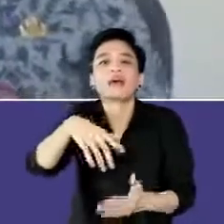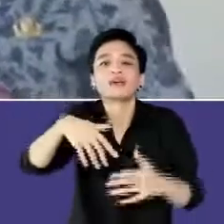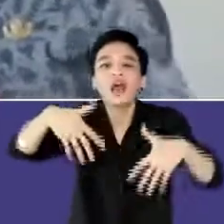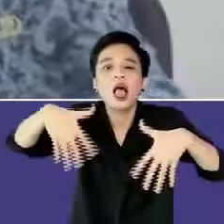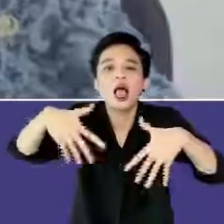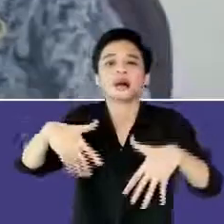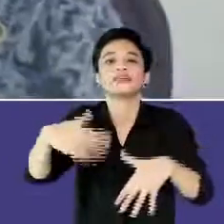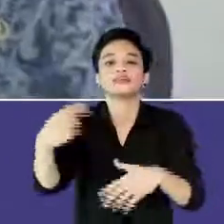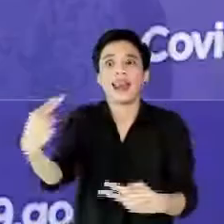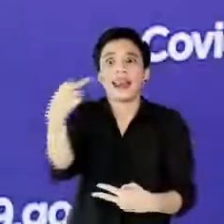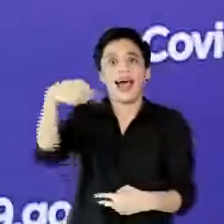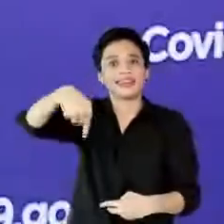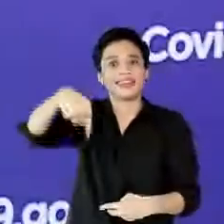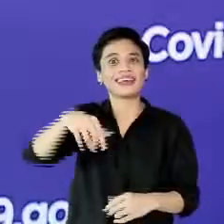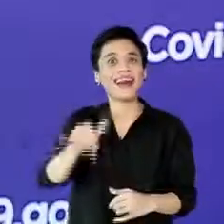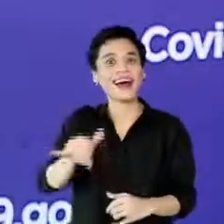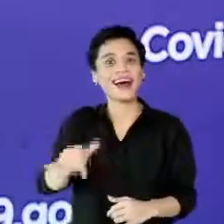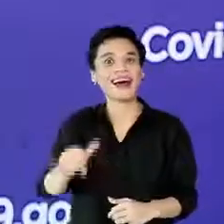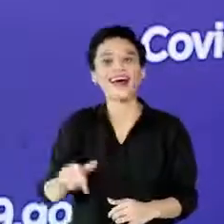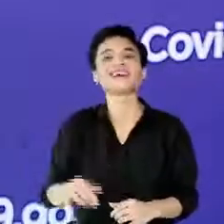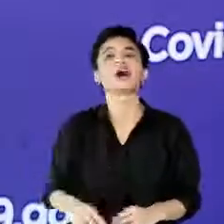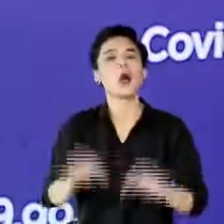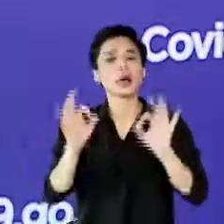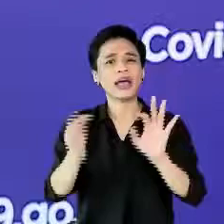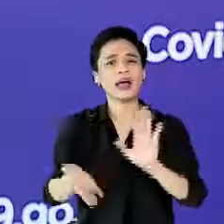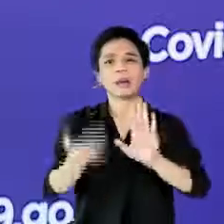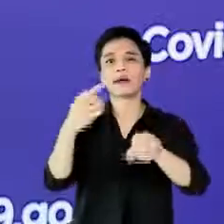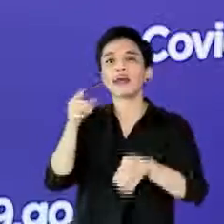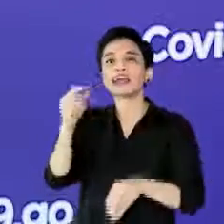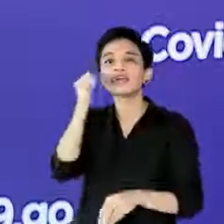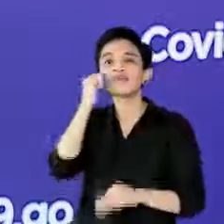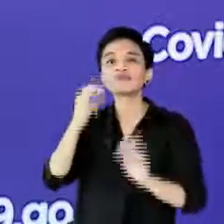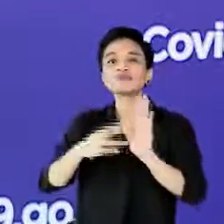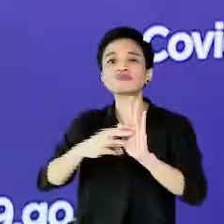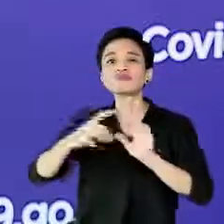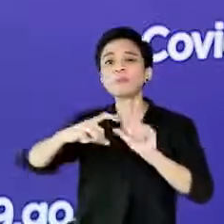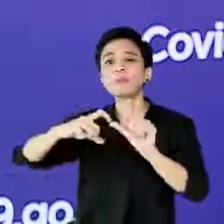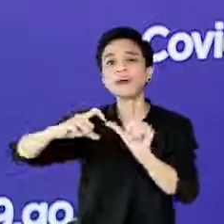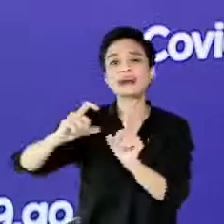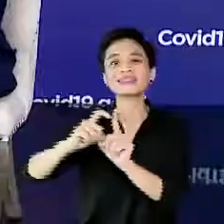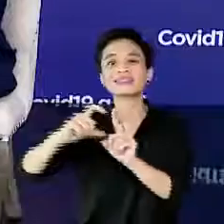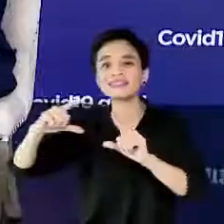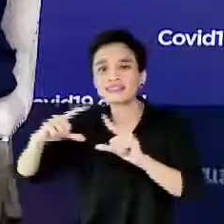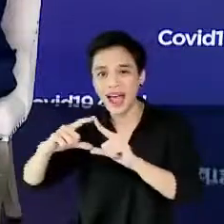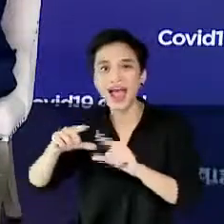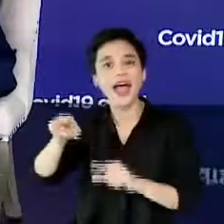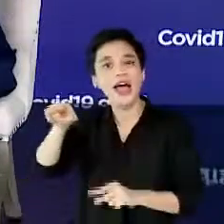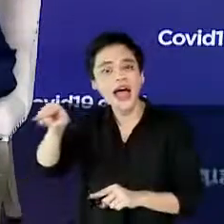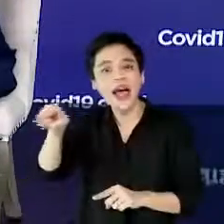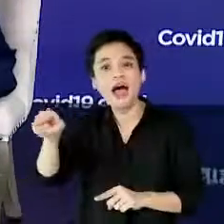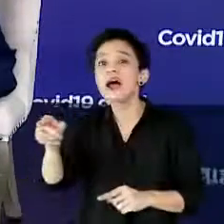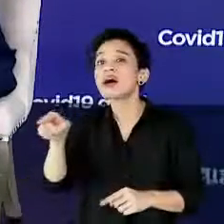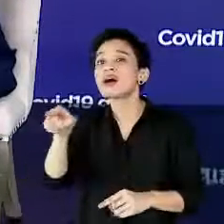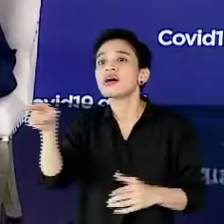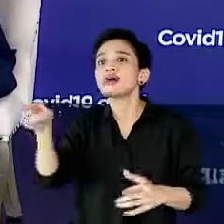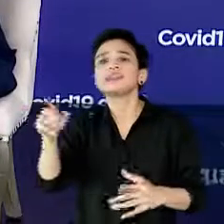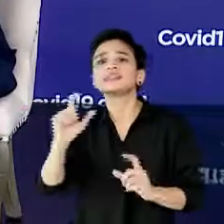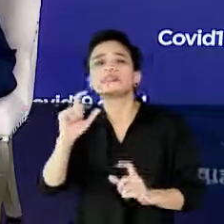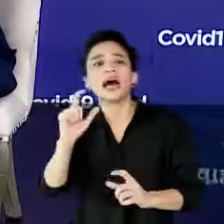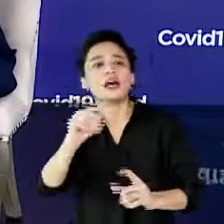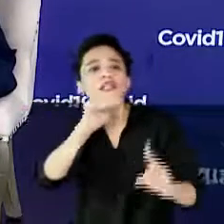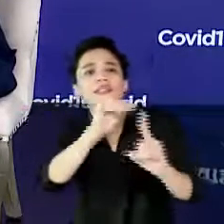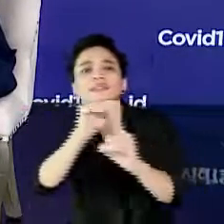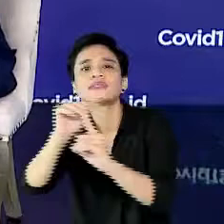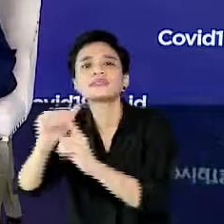ke ibu Mazda ini Ibu ini bagaimana sih Ya kembali mengingatkan ke masyarakat bahwa protokol kesehatan